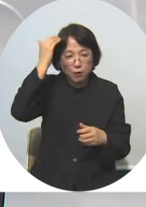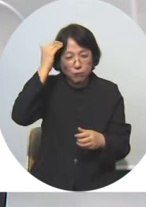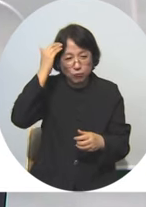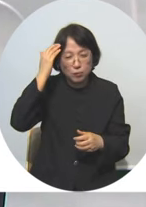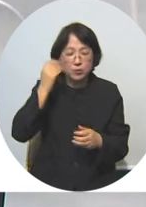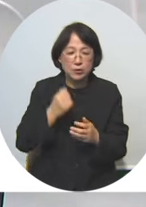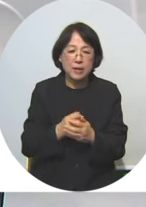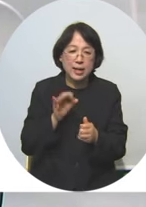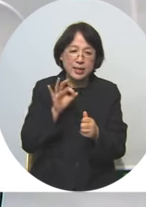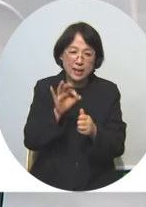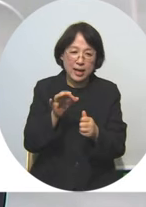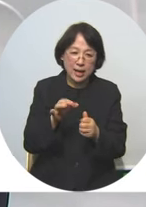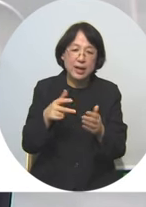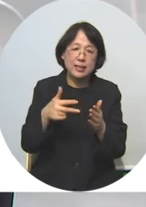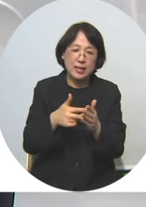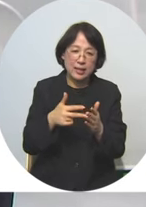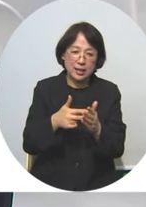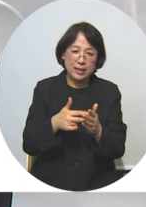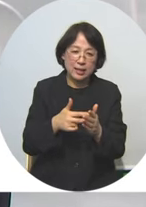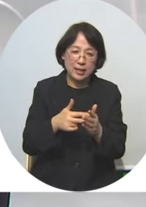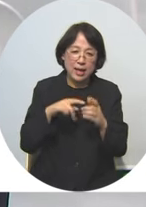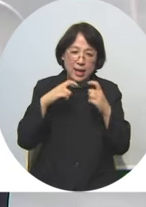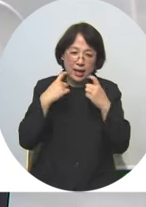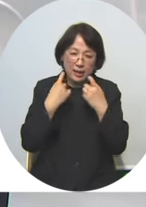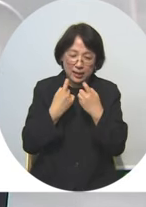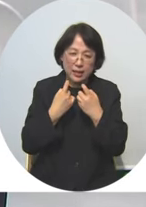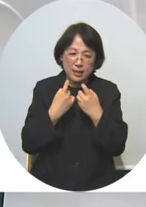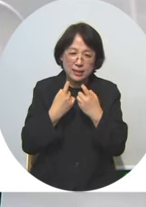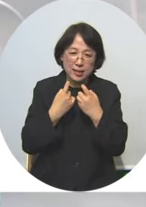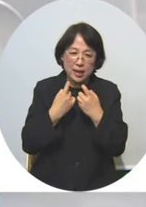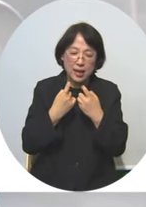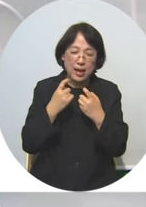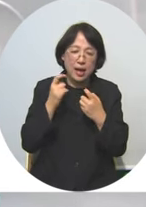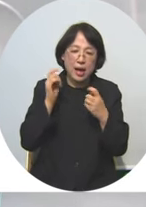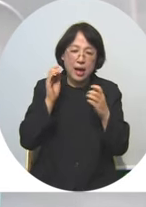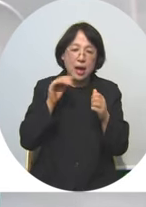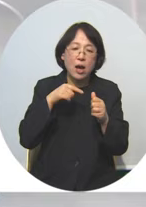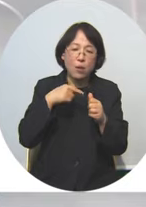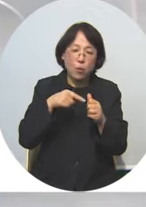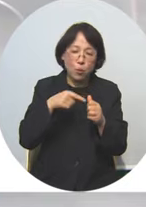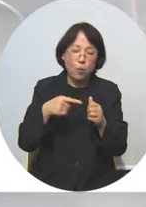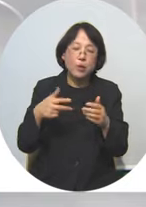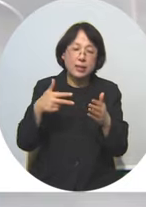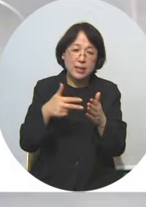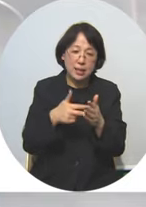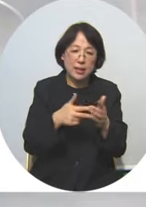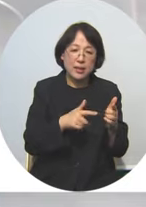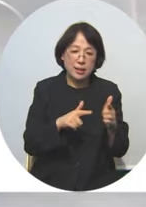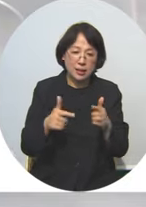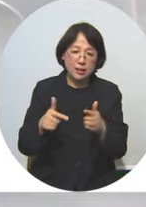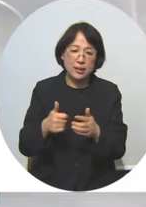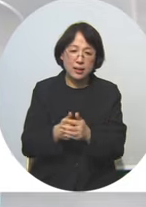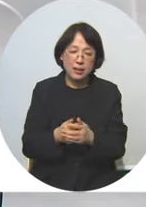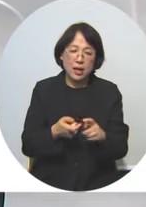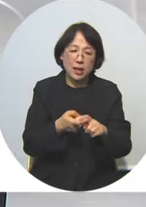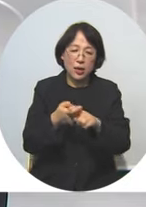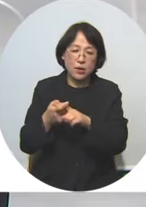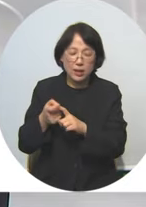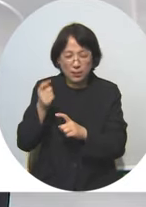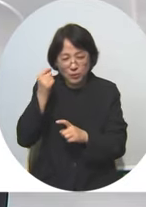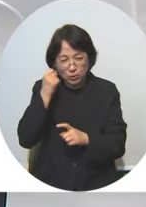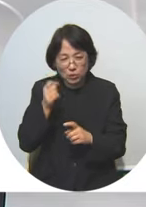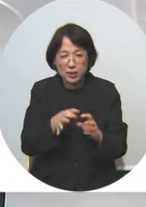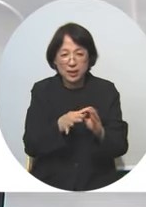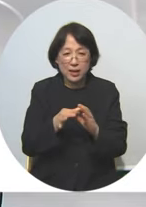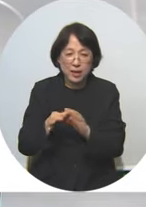이어서 한국사학지능재단이 인천대 그리고 서울과기대 그리고 한국체육대에 또 연합기숙사를